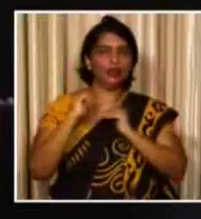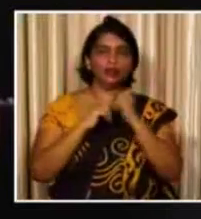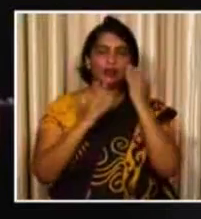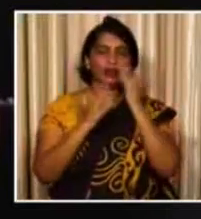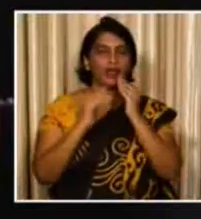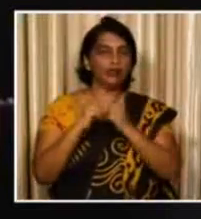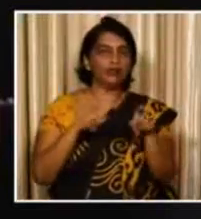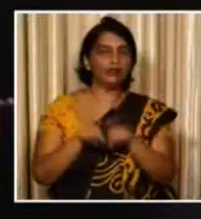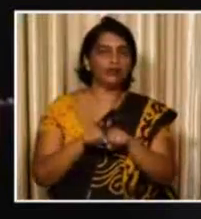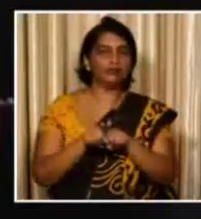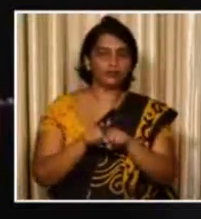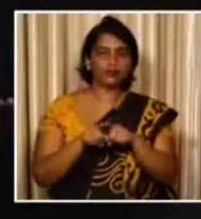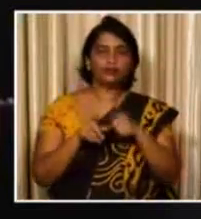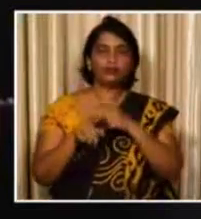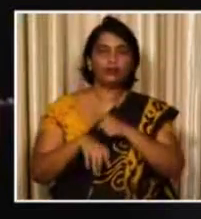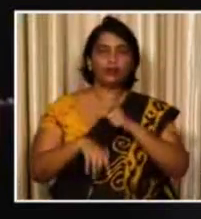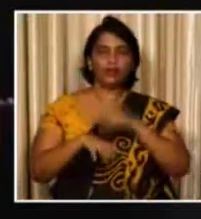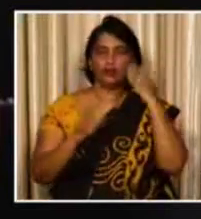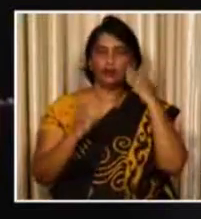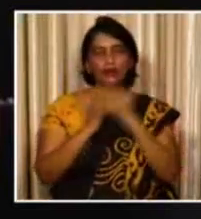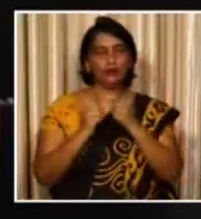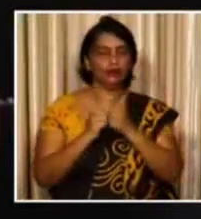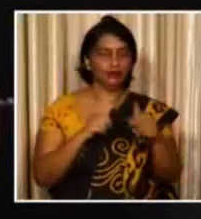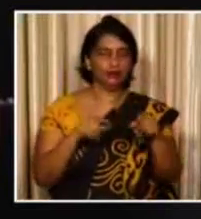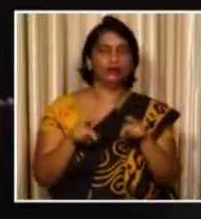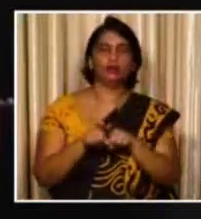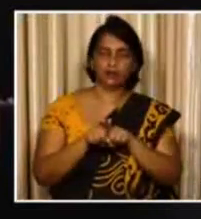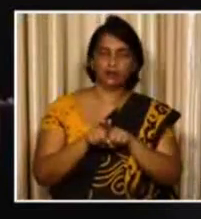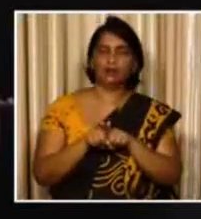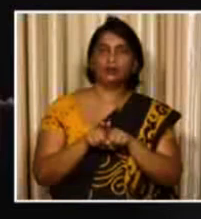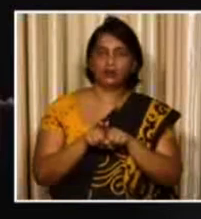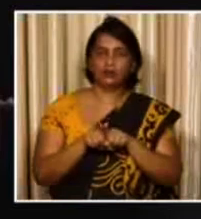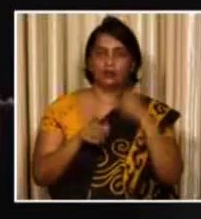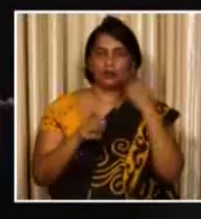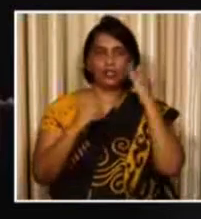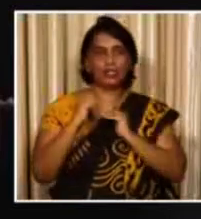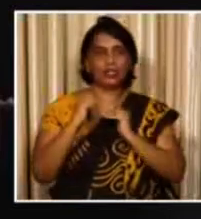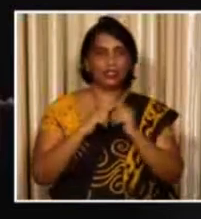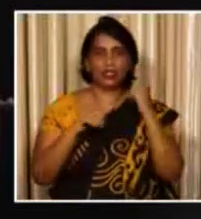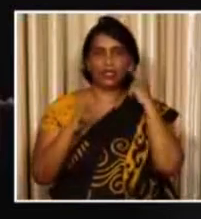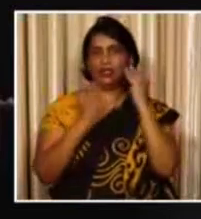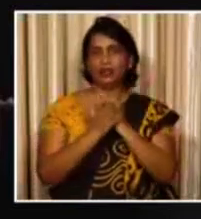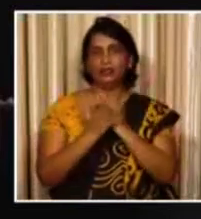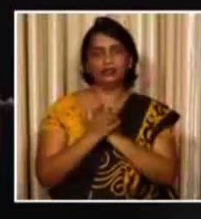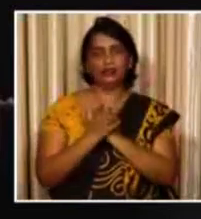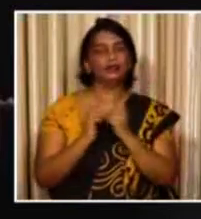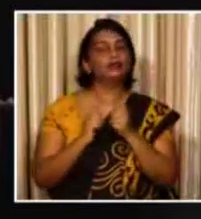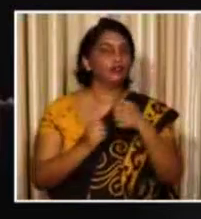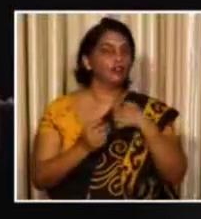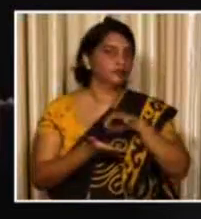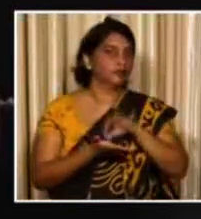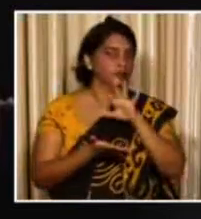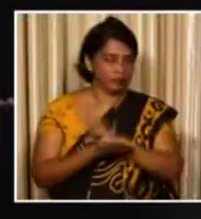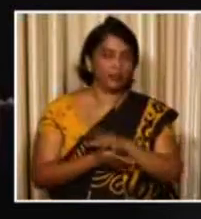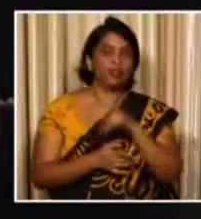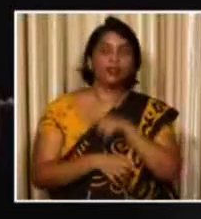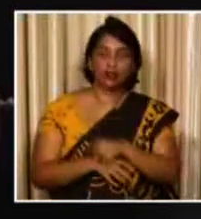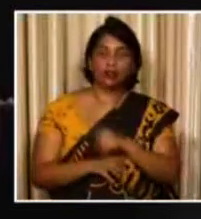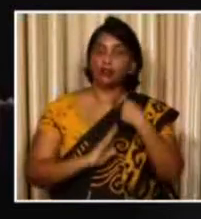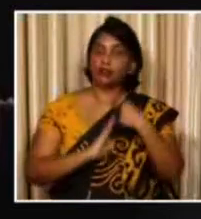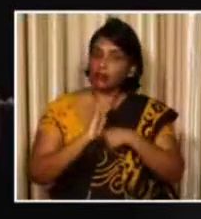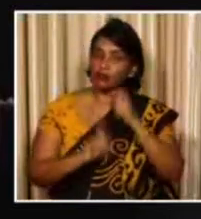തുമനി, എമ നിസാ മെമ അതിശയ സംവേദീ കാരണയ സംബന്ധം മമ വഹാമ തീരണയക് ഗത യുതുയി. എയ മെമ രടട